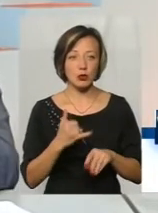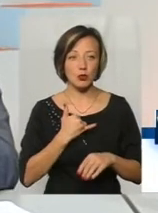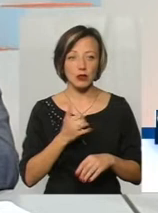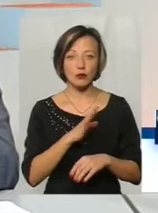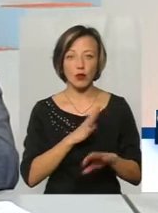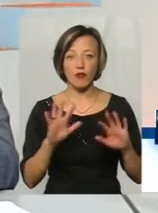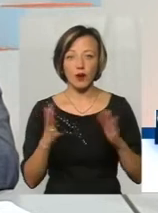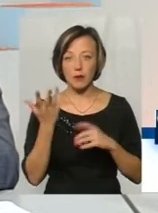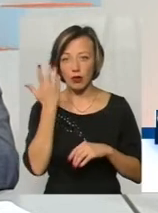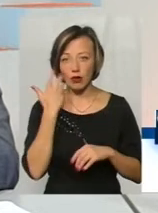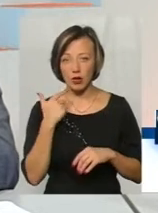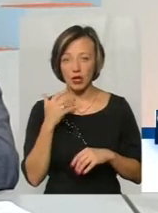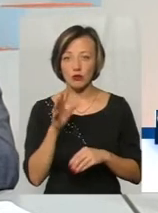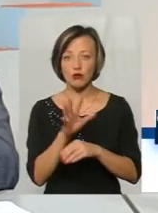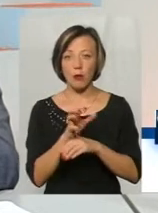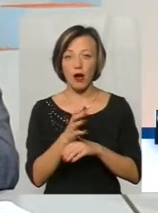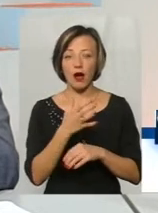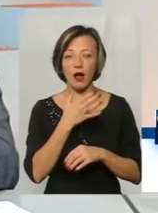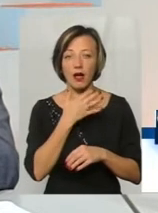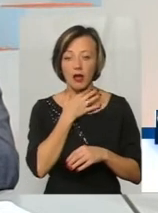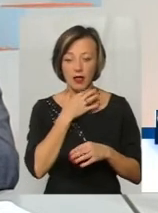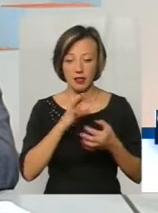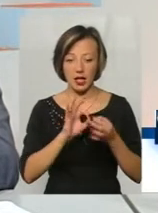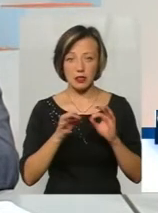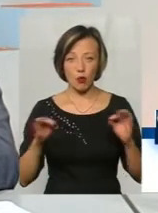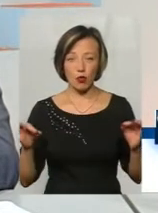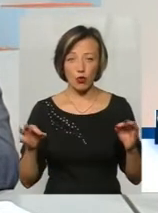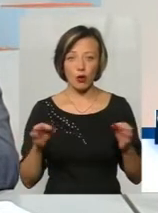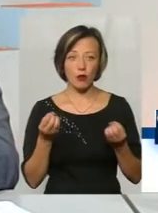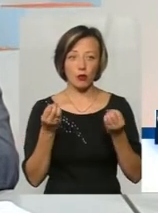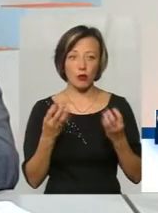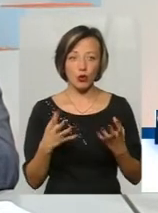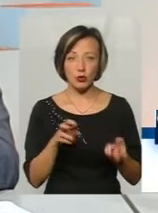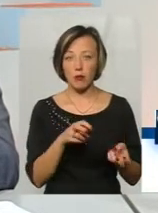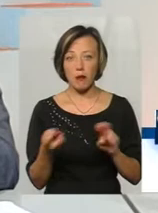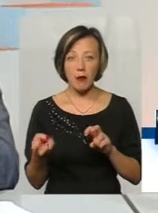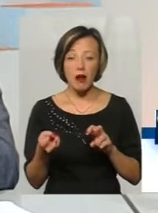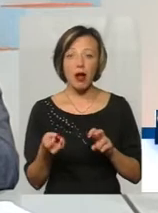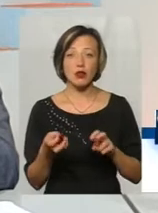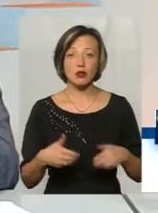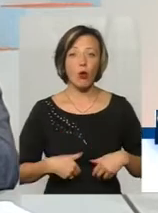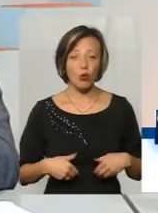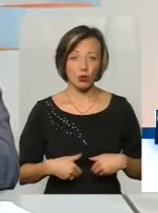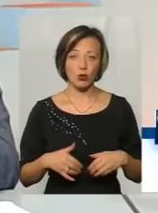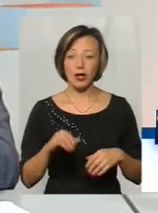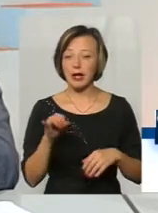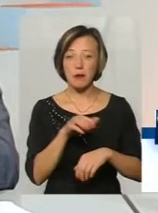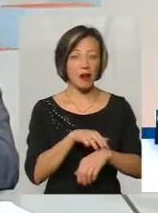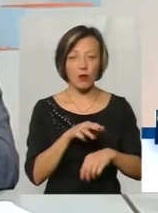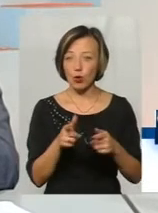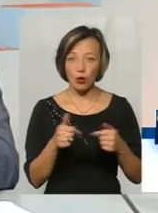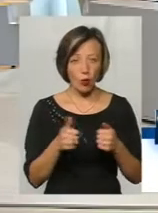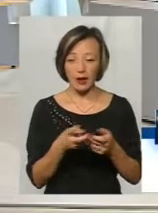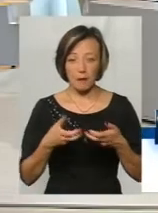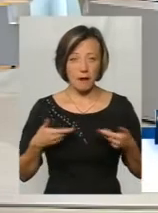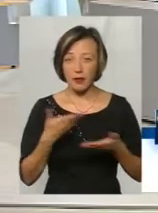випадок, коли собака на цепу з ошійником просто помирала з голоду. І ні правоохоронні органи, ні ми